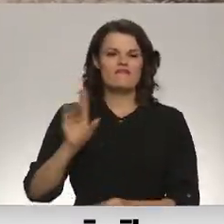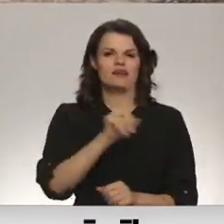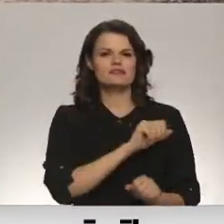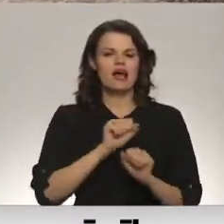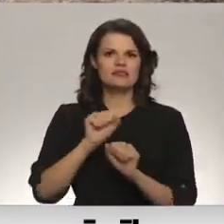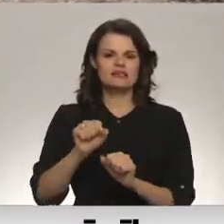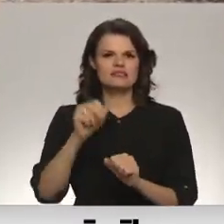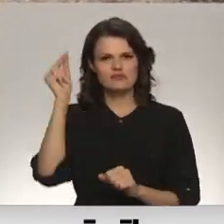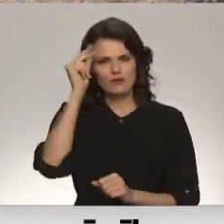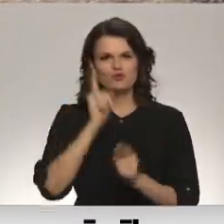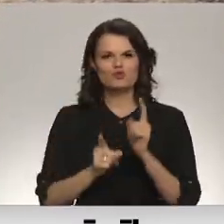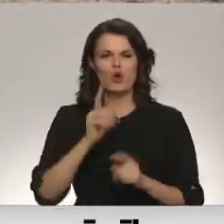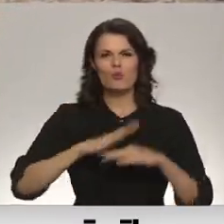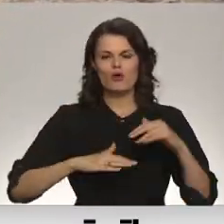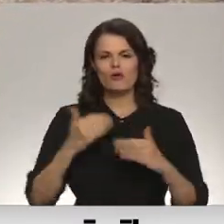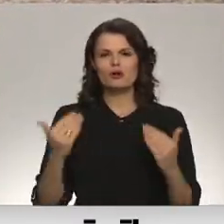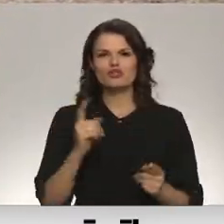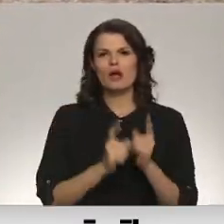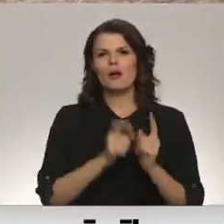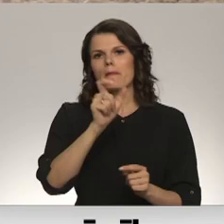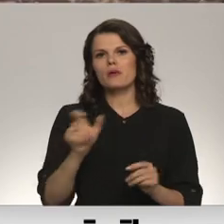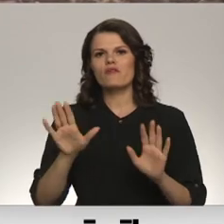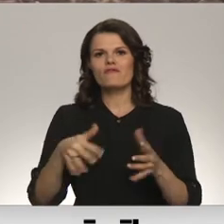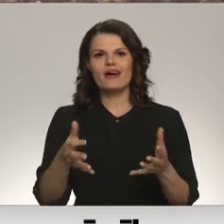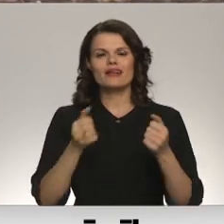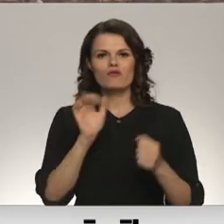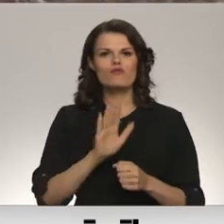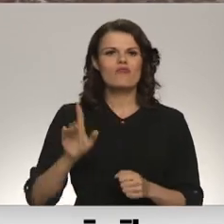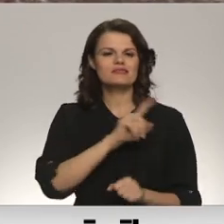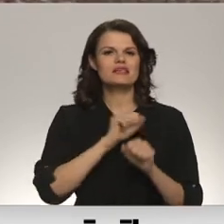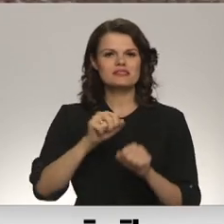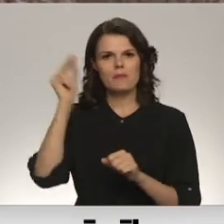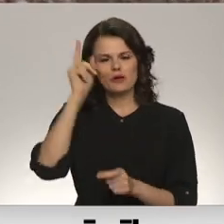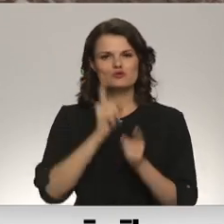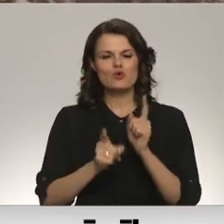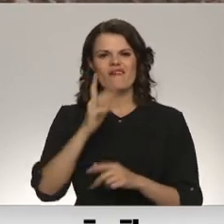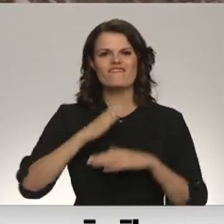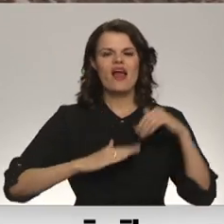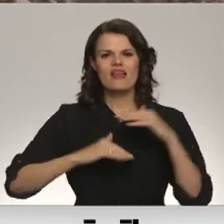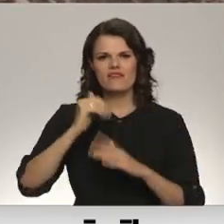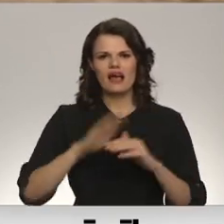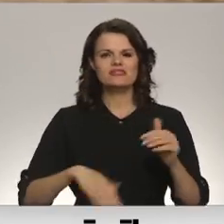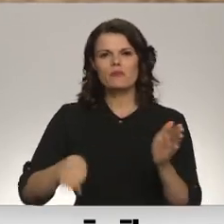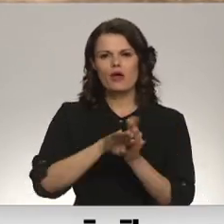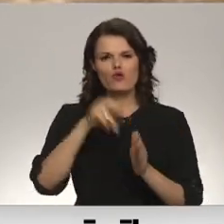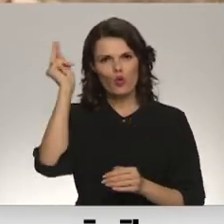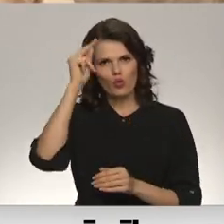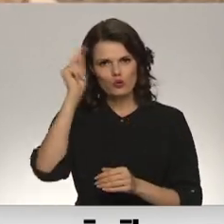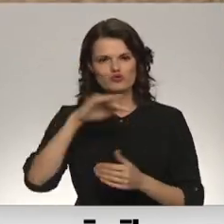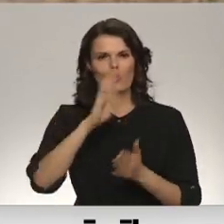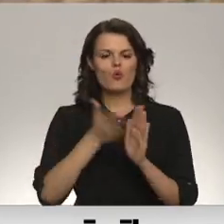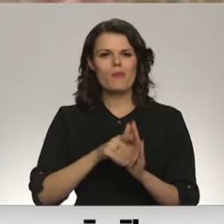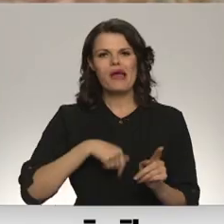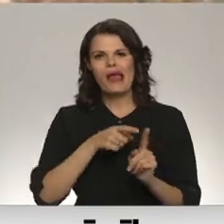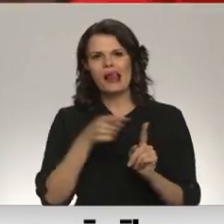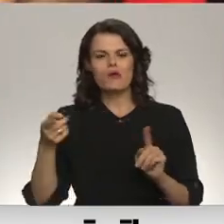skolotāju profesiju. Pašlaik esošie pedagogi var iegūt valsts aizsardzības mācības skolotāju kvalifikāciju, piedaloties kursos, kur kopējais